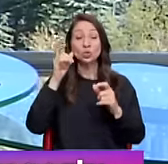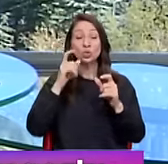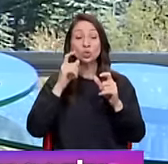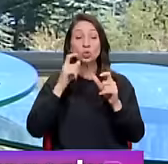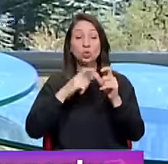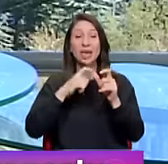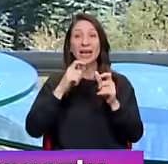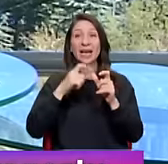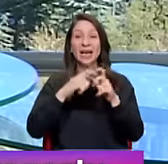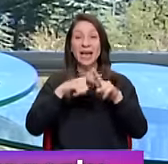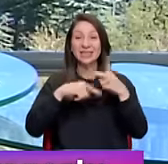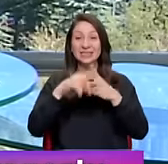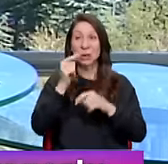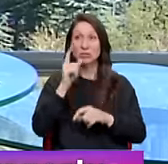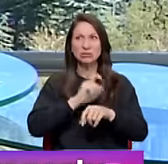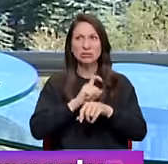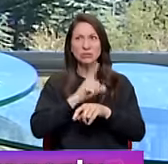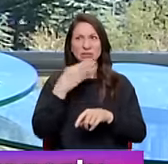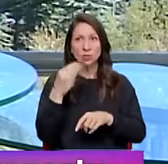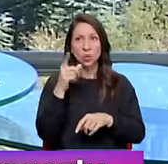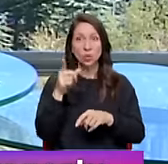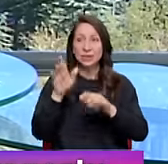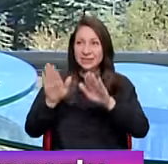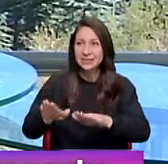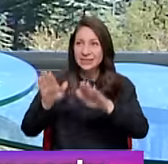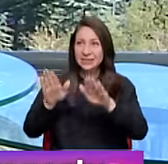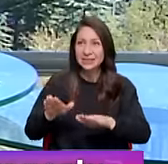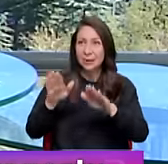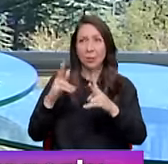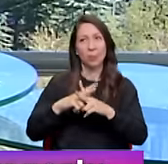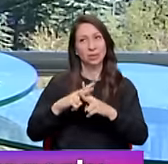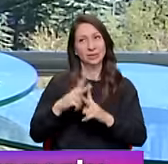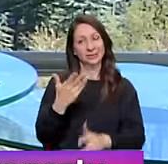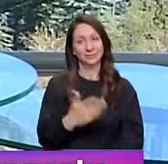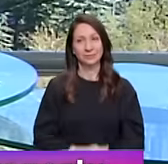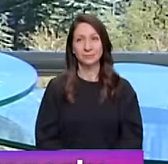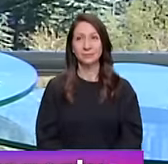Gazi'de öfkeli bir genç ve onu yatıştıran polisimiz.